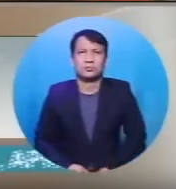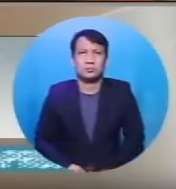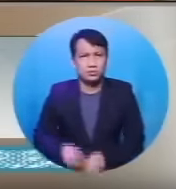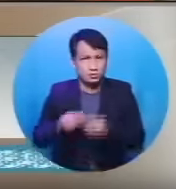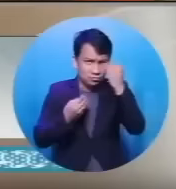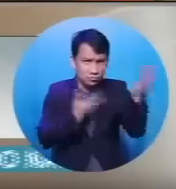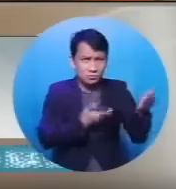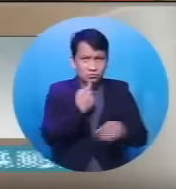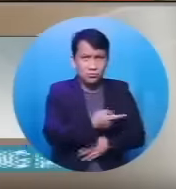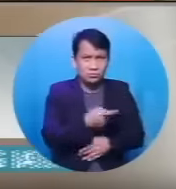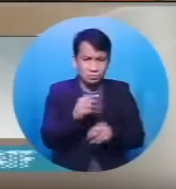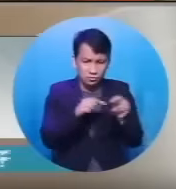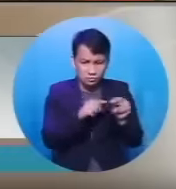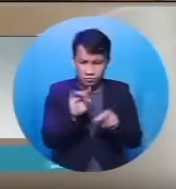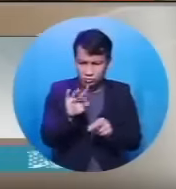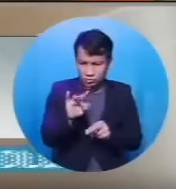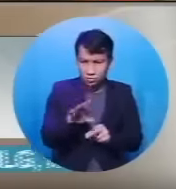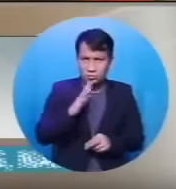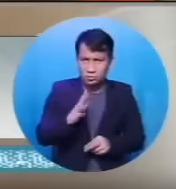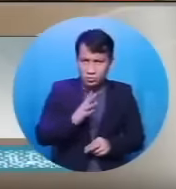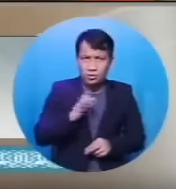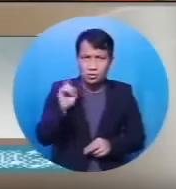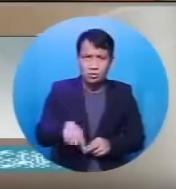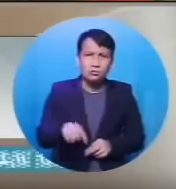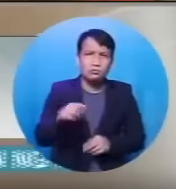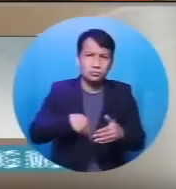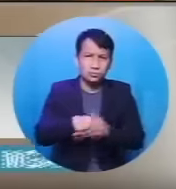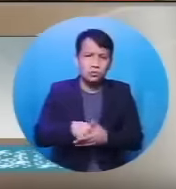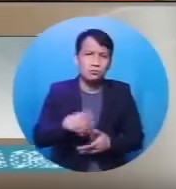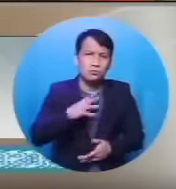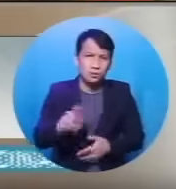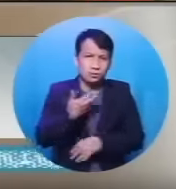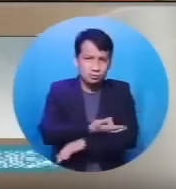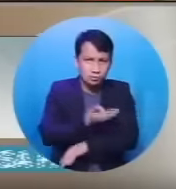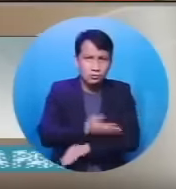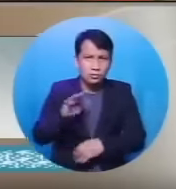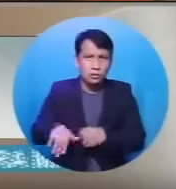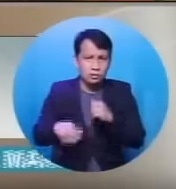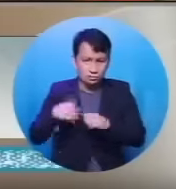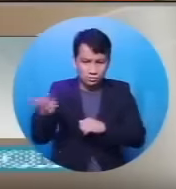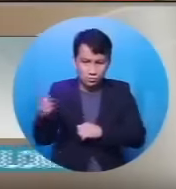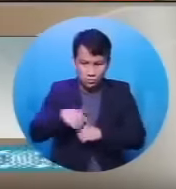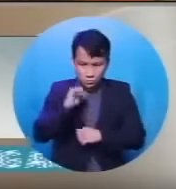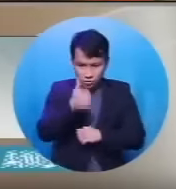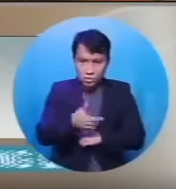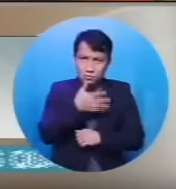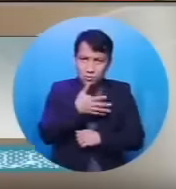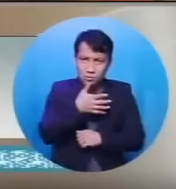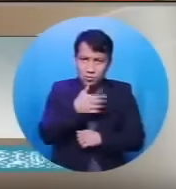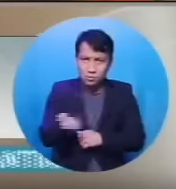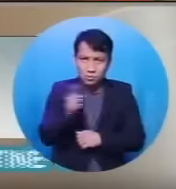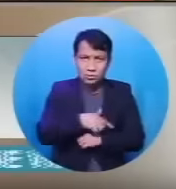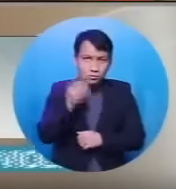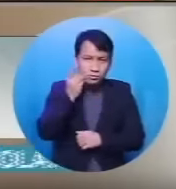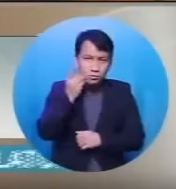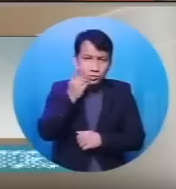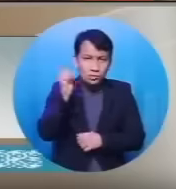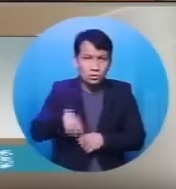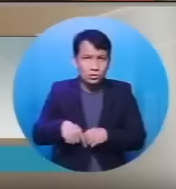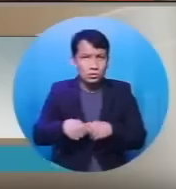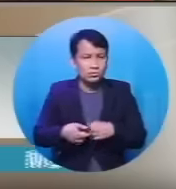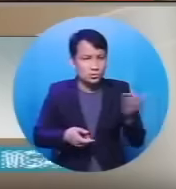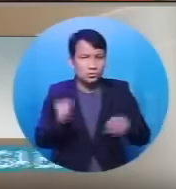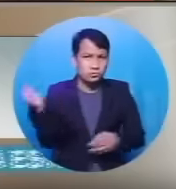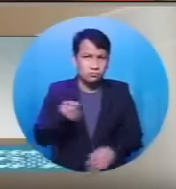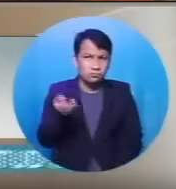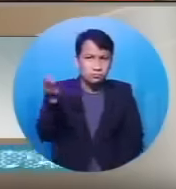binanggit ko SAO November 18 na buntis sabi mo okay lang yan Magpahinga ka Hwag ka ma-stress and then November 19 kinabukasan yung mama mo tumawag na sa dito kila da at Pinagmumura